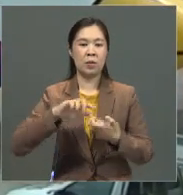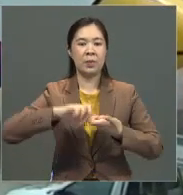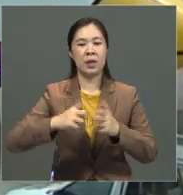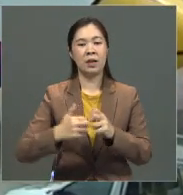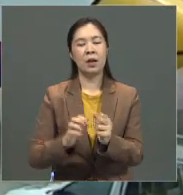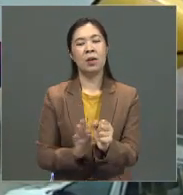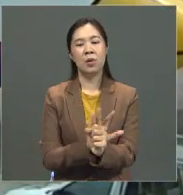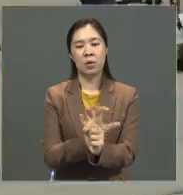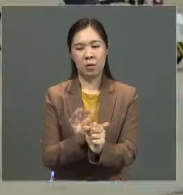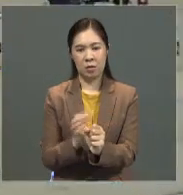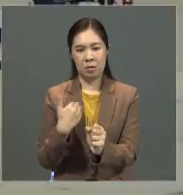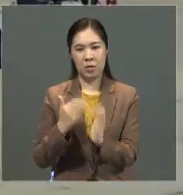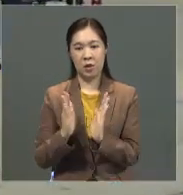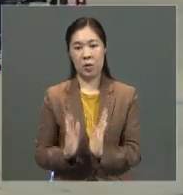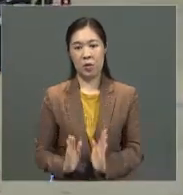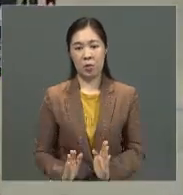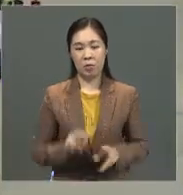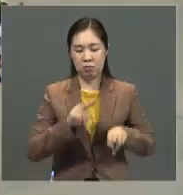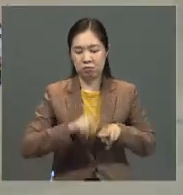หน้าที่ของสายการบินคำนึงถึงความสามารถในการชำระหนี้ของนกแอร์ภายใต้การกำกับดูแลของสารเพื่อให้กิจการสามารถดำเนินต่อไปได้ตามปกติการปรับปรุงประสิทธิภาพของสายการบินอย่างเช่นการปรับปรุงเส้นทางการบินนอกจากนี้สายการเรียนก็ชี้แจงนะคะว่าการฟื้นฟูกิจการต่อศาลล้มละลายกลางในช่วงการแพร่ระบาดของโคลอี19